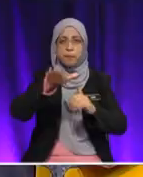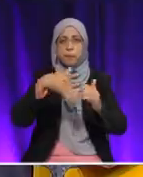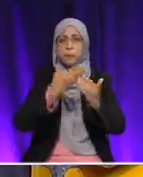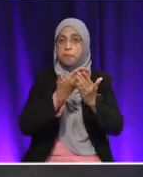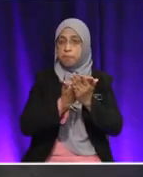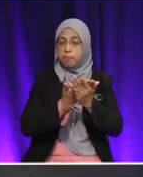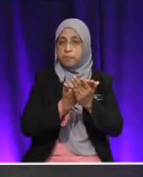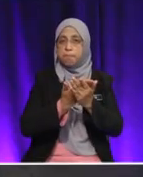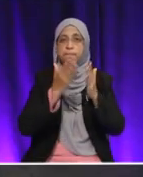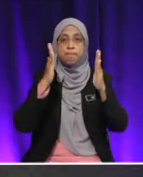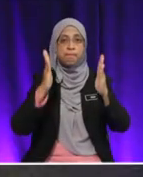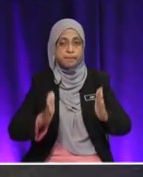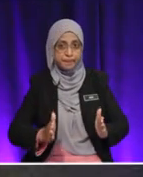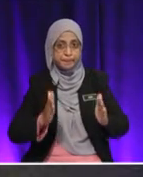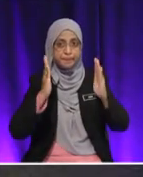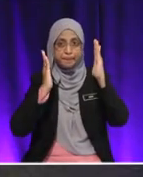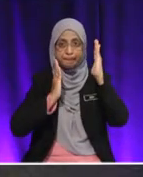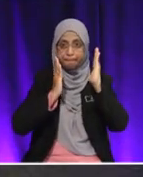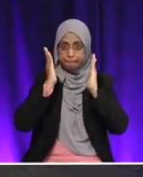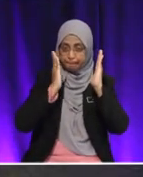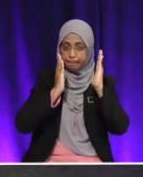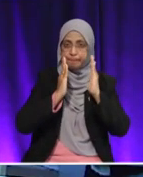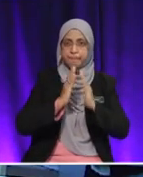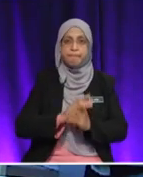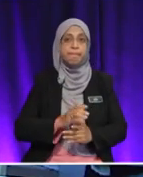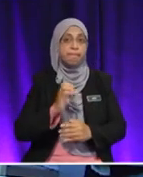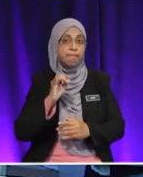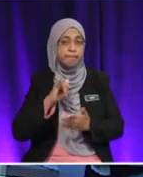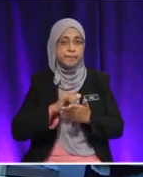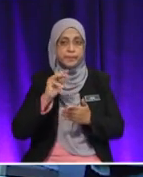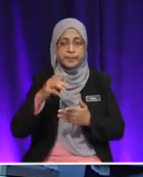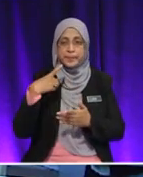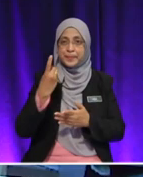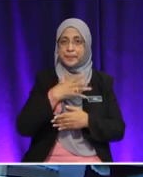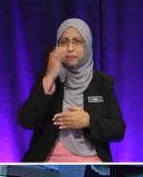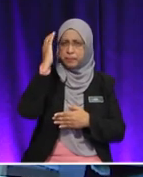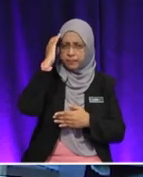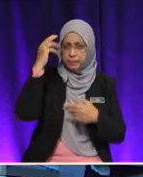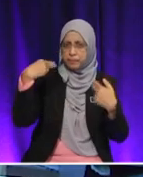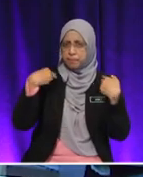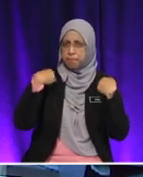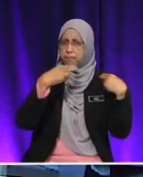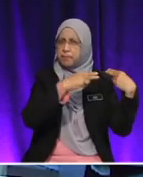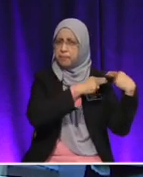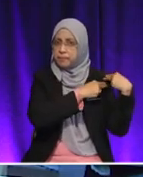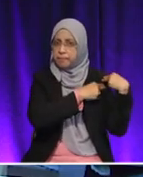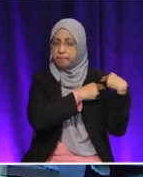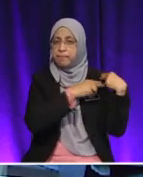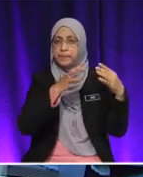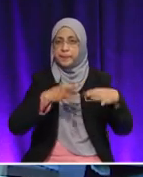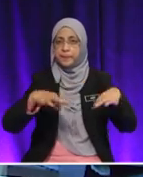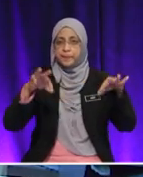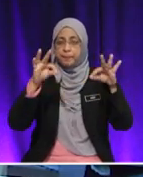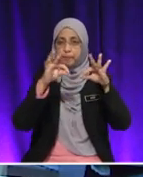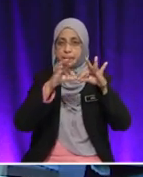itu dia Jadi murid-murid kita dah mempelajari tentang apakah itu hak dan tanggung jawab ia amat penting karena bukan